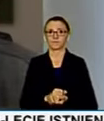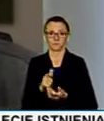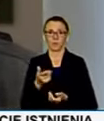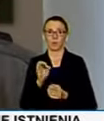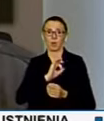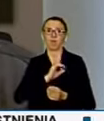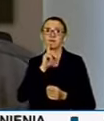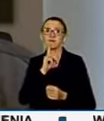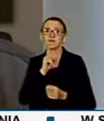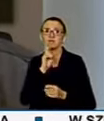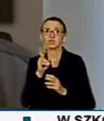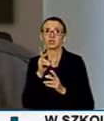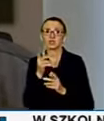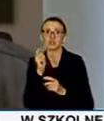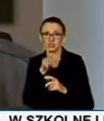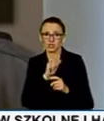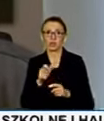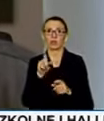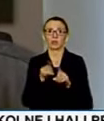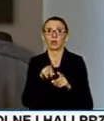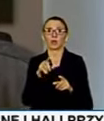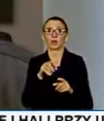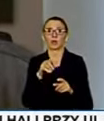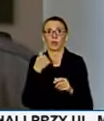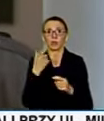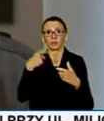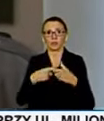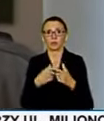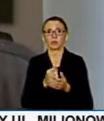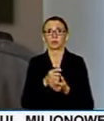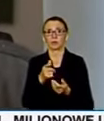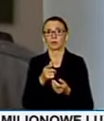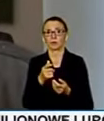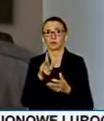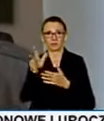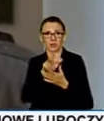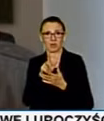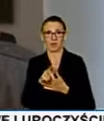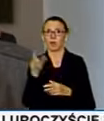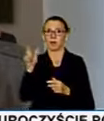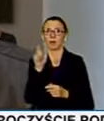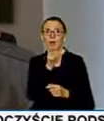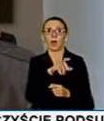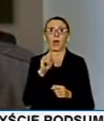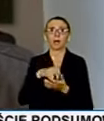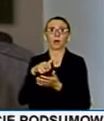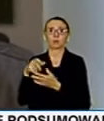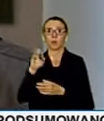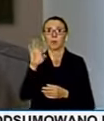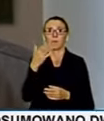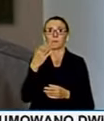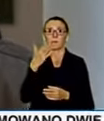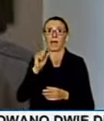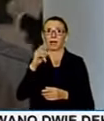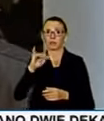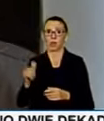religii chrześcijańskiej. Po drugie, to również było w pewien sposób połączone z liczbą 13 apostoła, bo 13 apostoł Maciej to